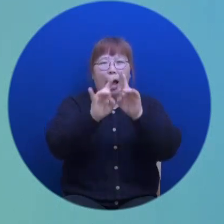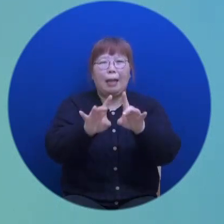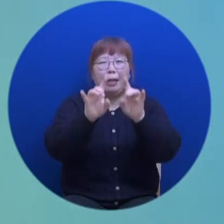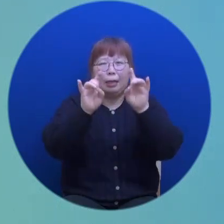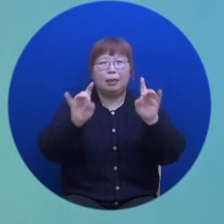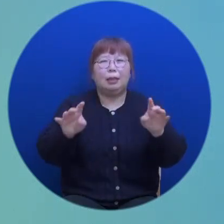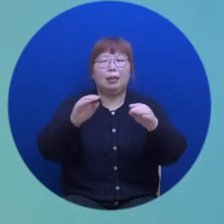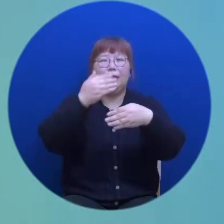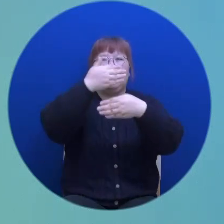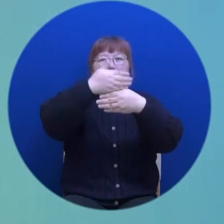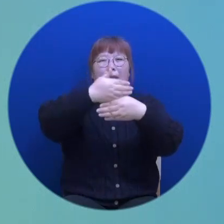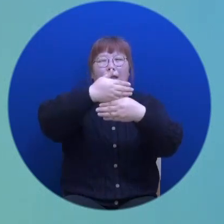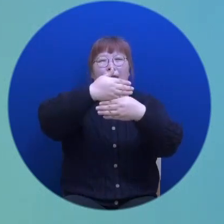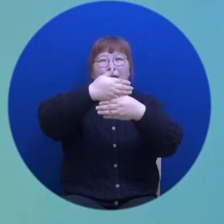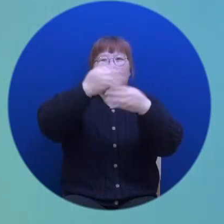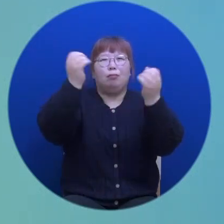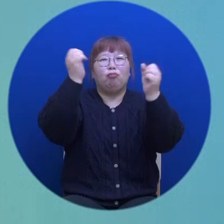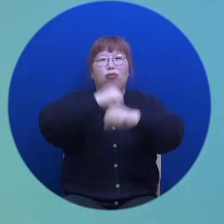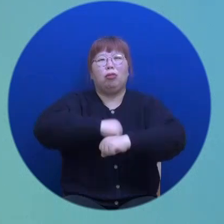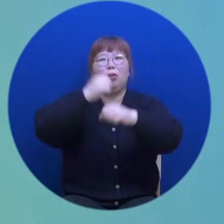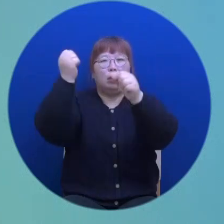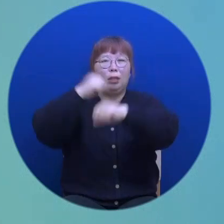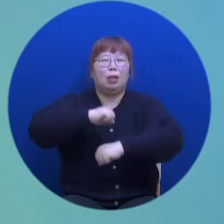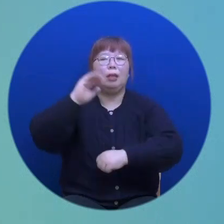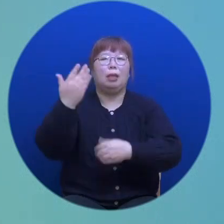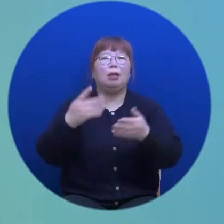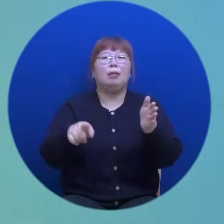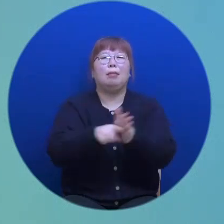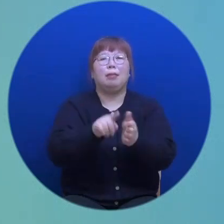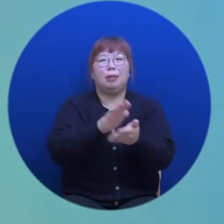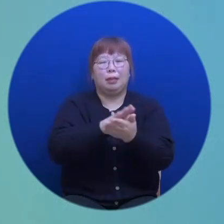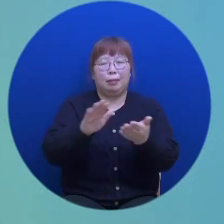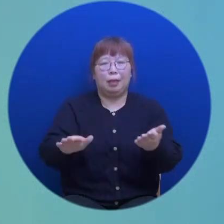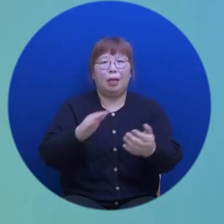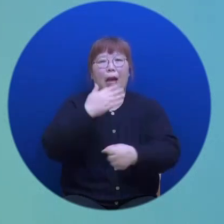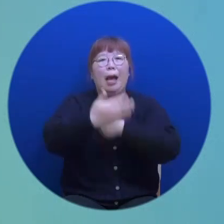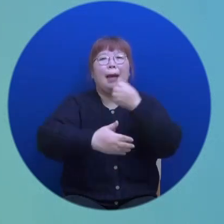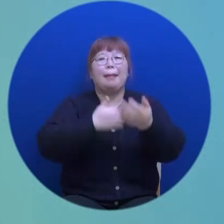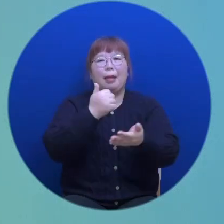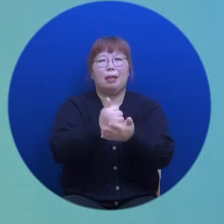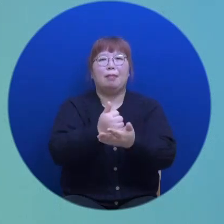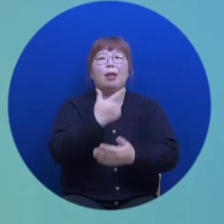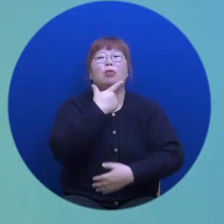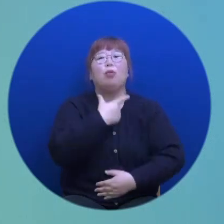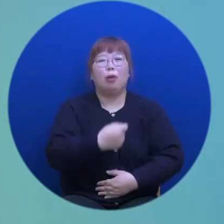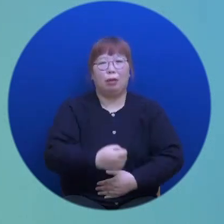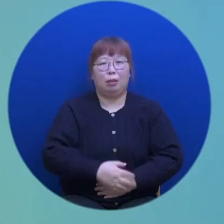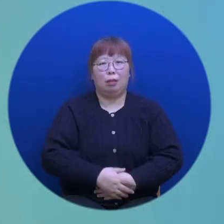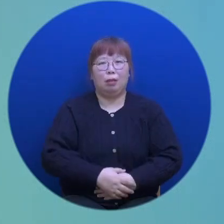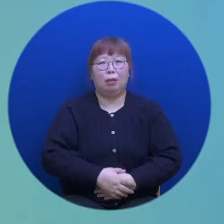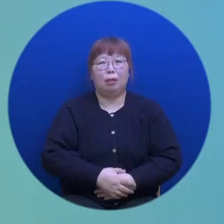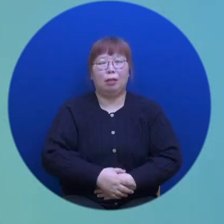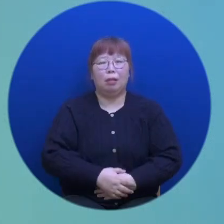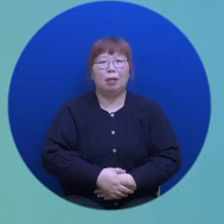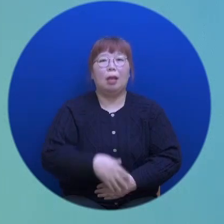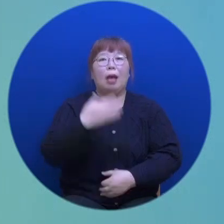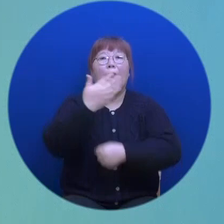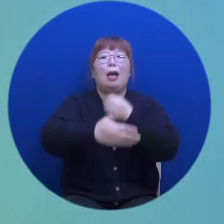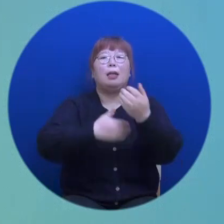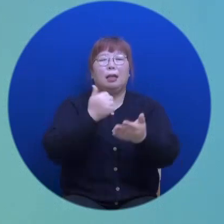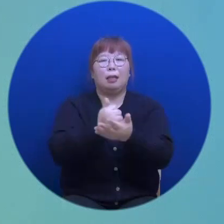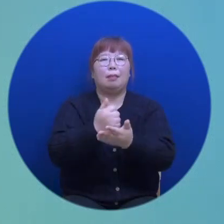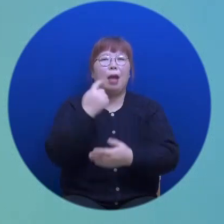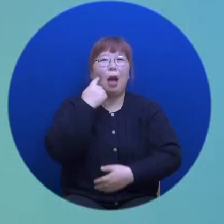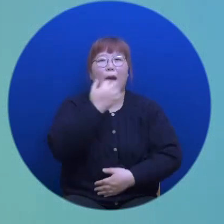내려놓게 되는 줄로 믿으시기를 바랍니다. 그리고 우리 하나님의 소원, 그 하나님의